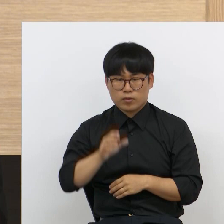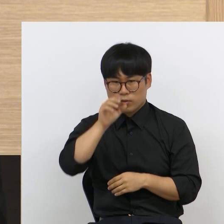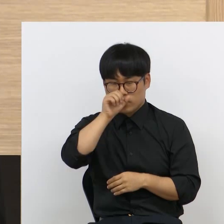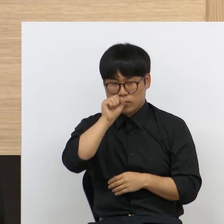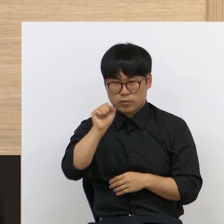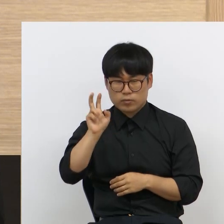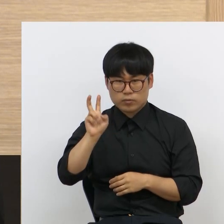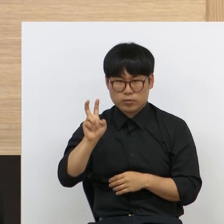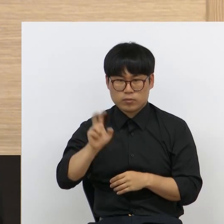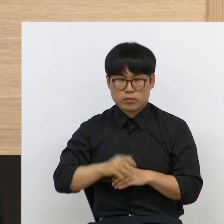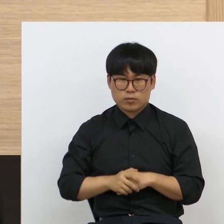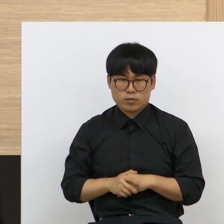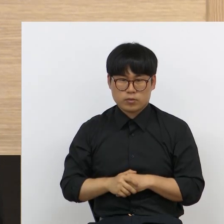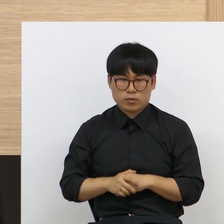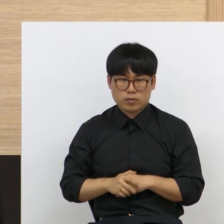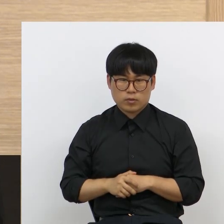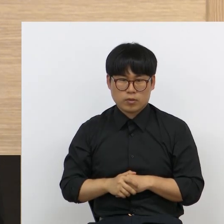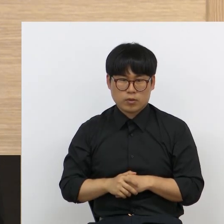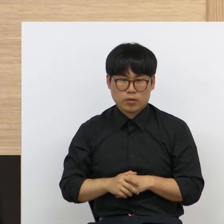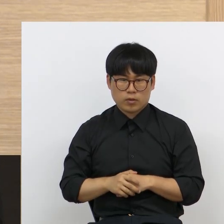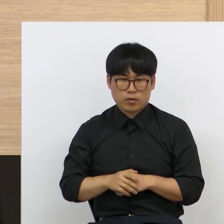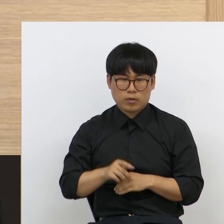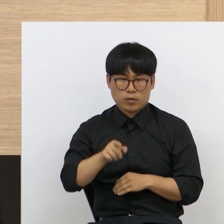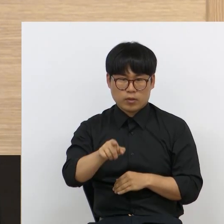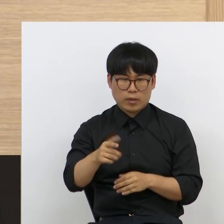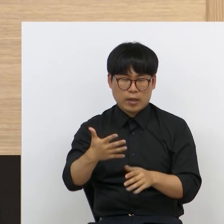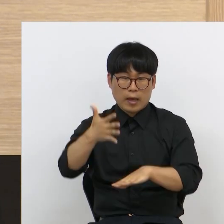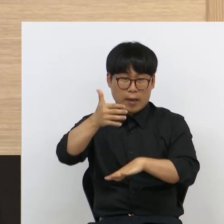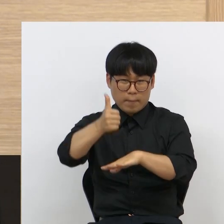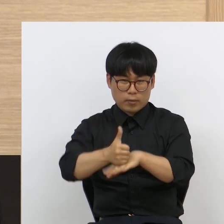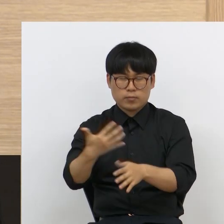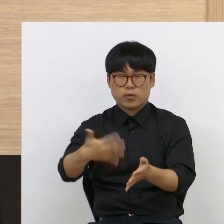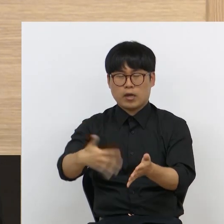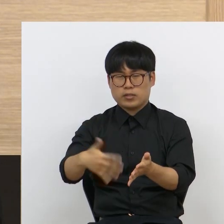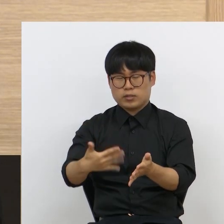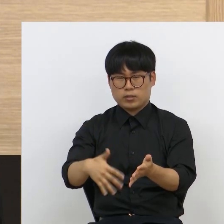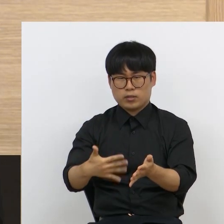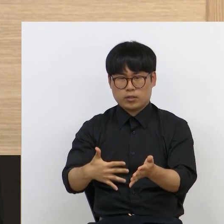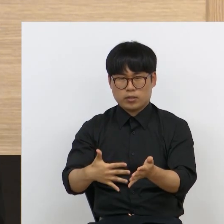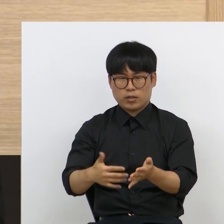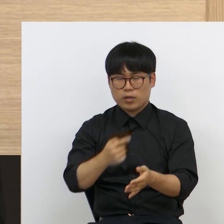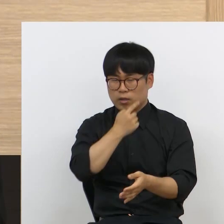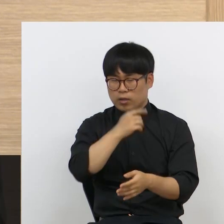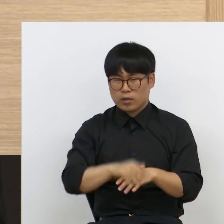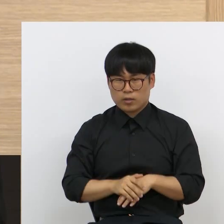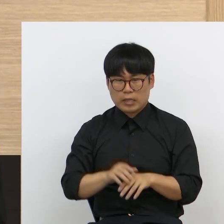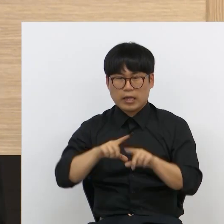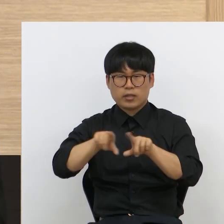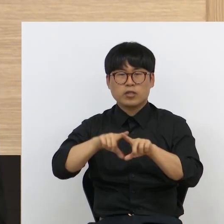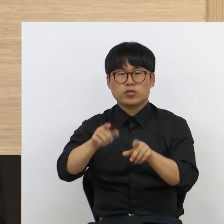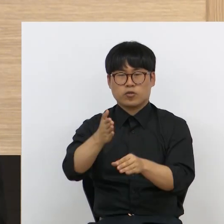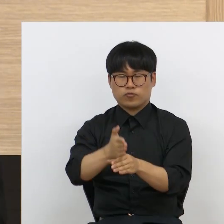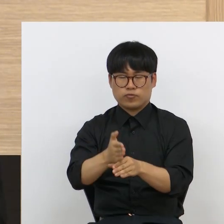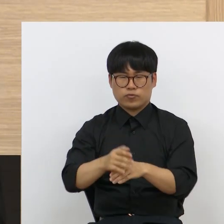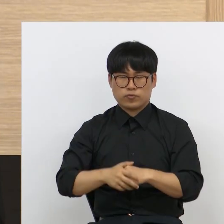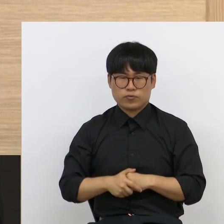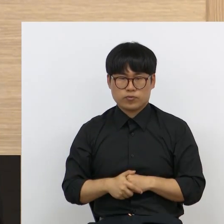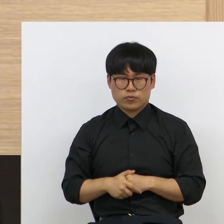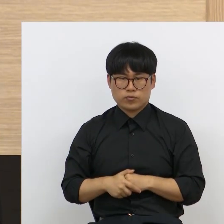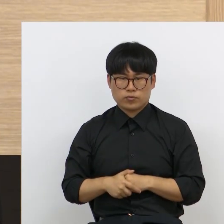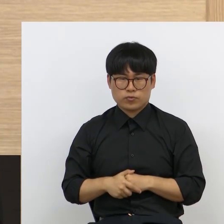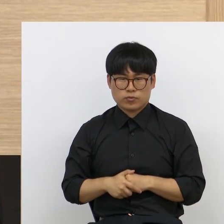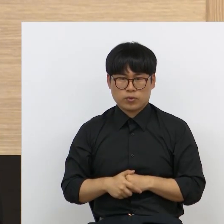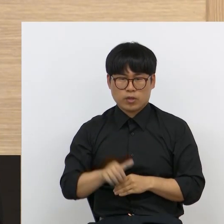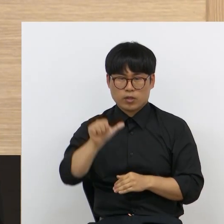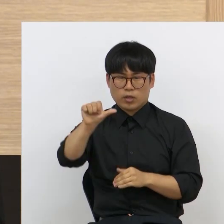완전 이식형 인공화호는 아직은 지금 세컨 제너레이션의 아직은 테스트 중입니다. 호주 멜번에서 지금 제가 알기로